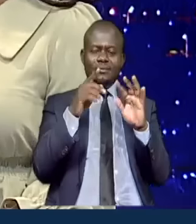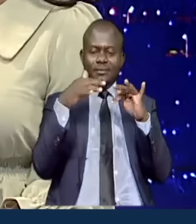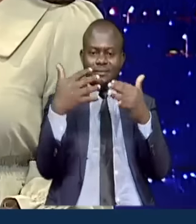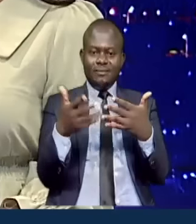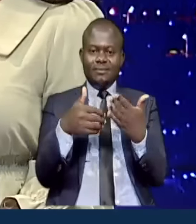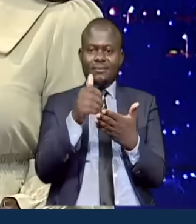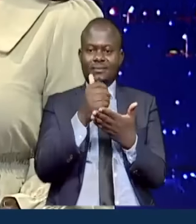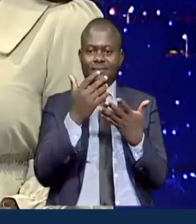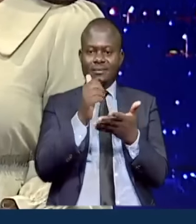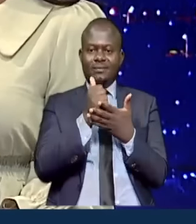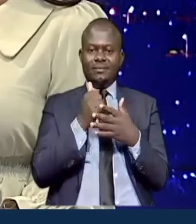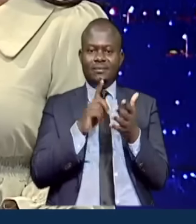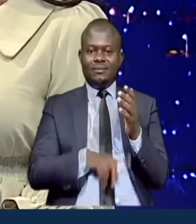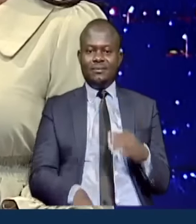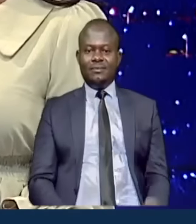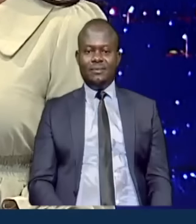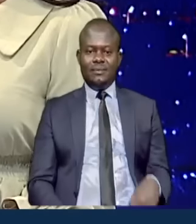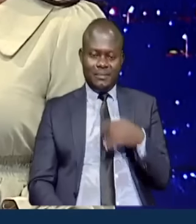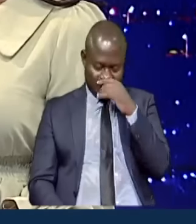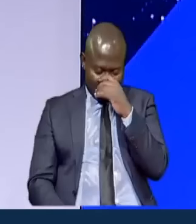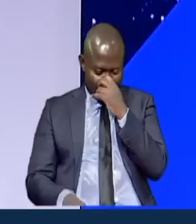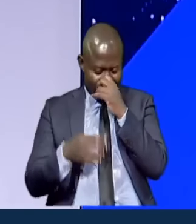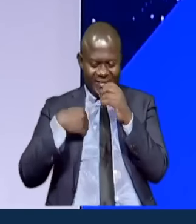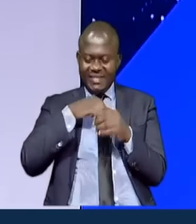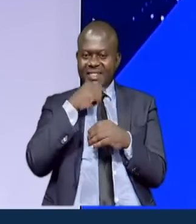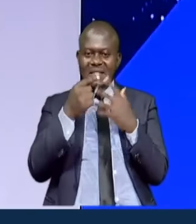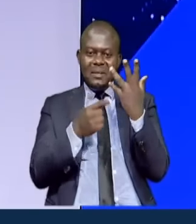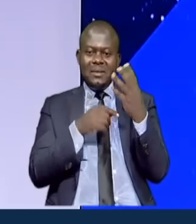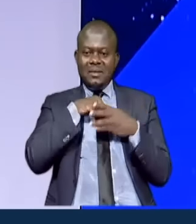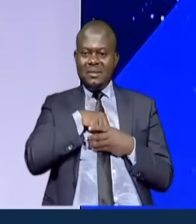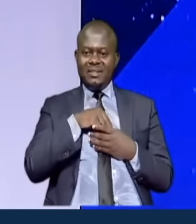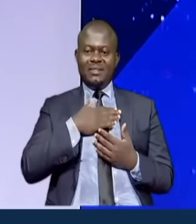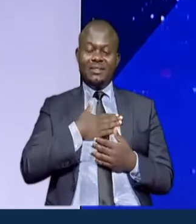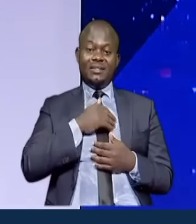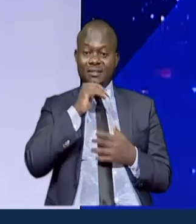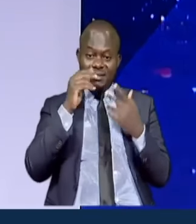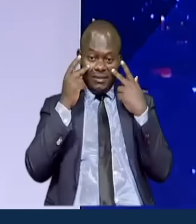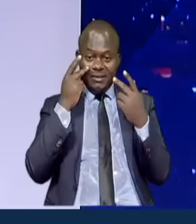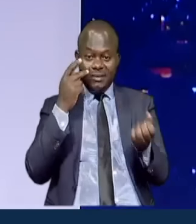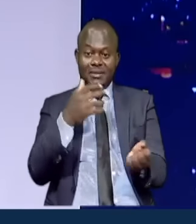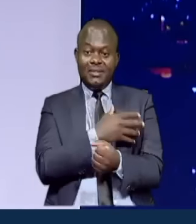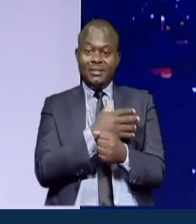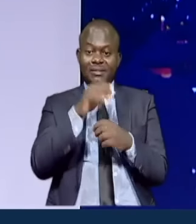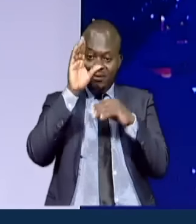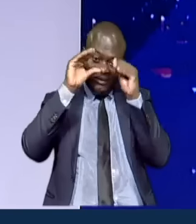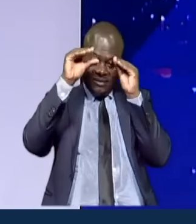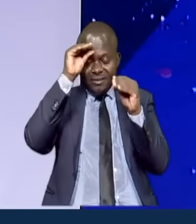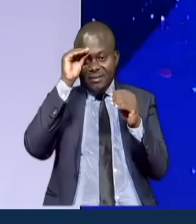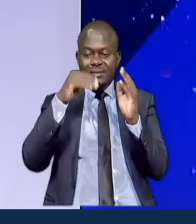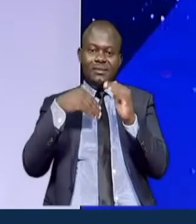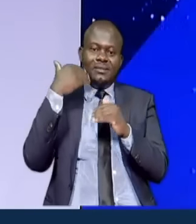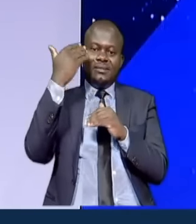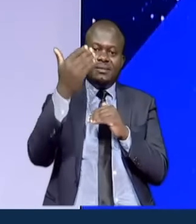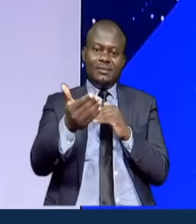bimaze kukugeza kuki muri iki gihe? Ni ibintu byari bindimo ariko ntarabonye ubushobozi bwo kubyiga